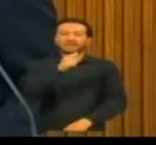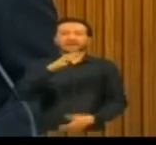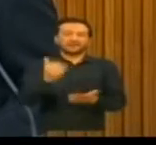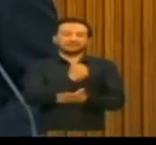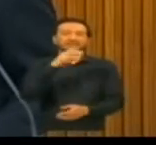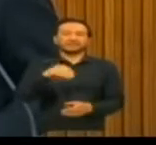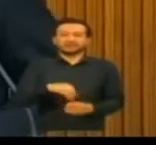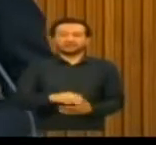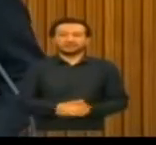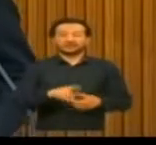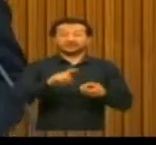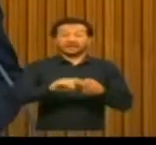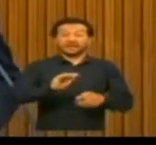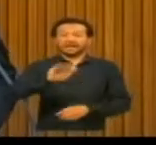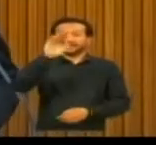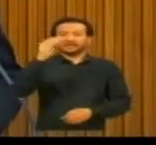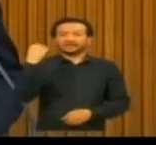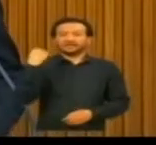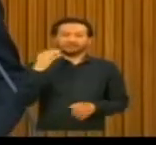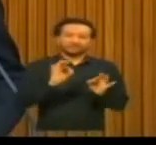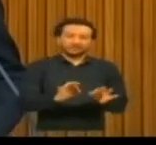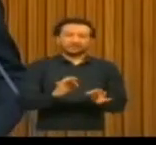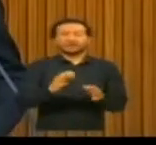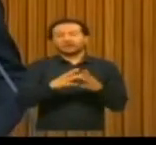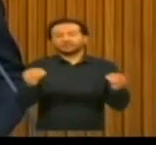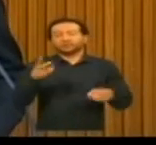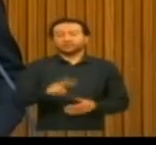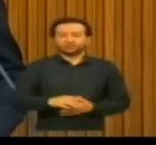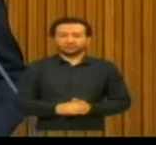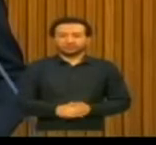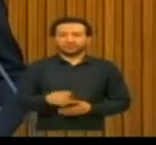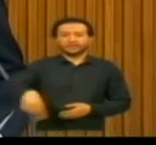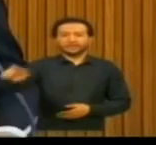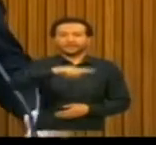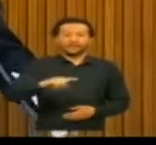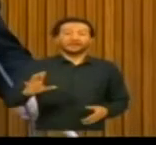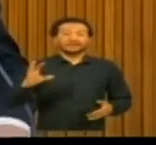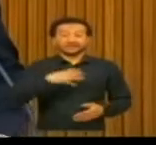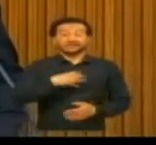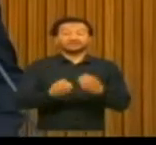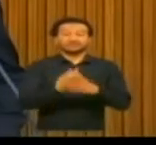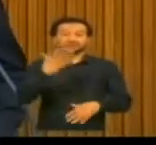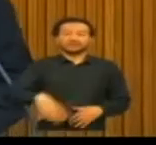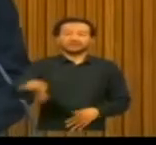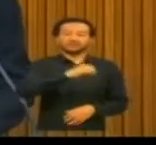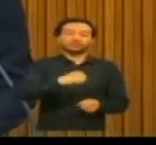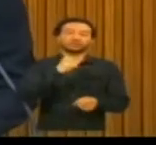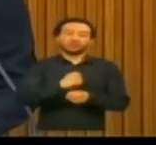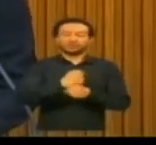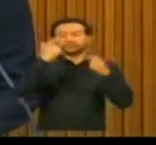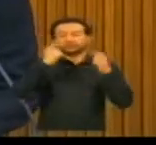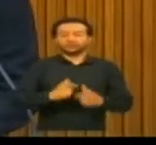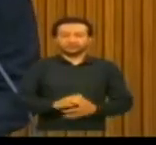için harcıyorsunuz ve hayatınızı yeri geliyor veriyorsunuz. Onlara sahip çıkmak hepimizin boynunun